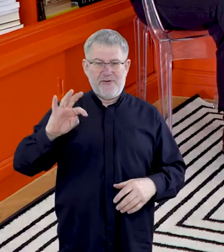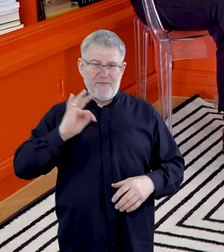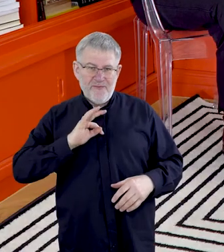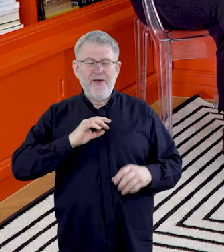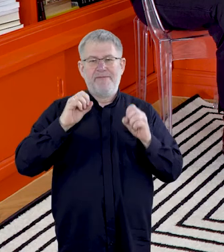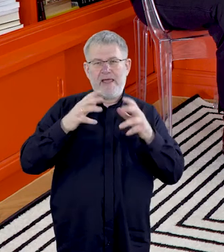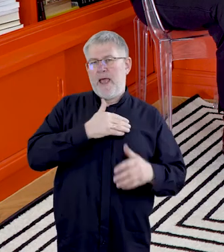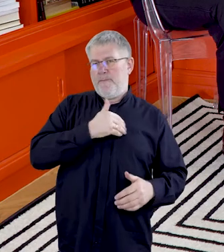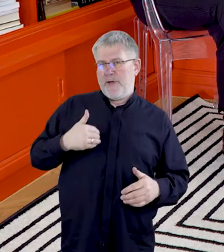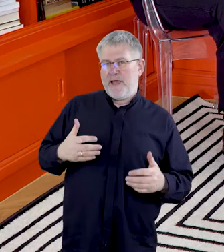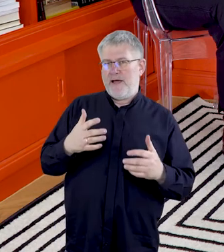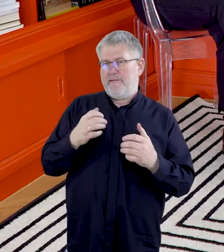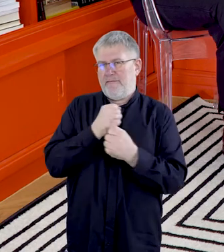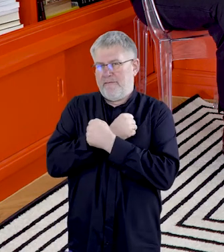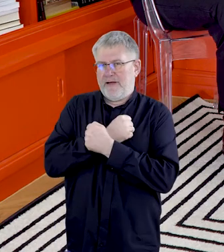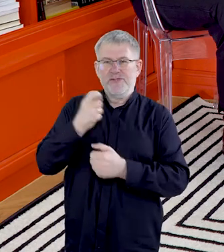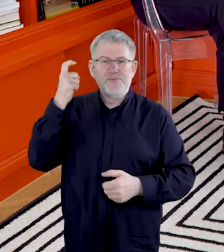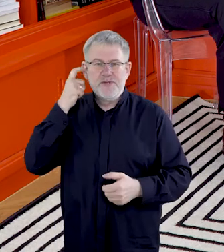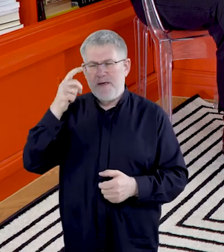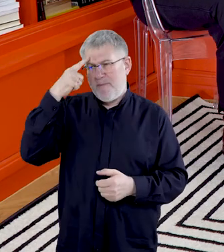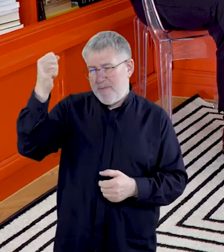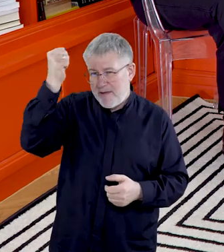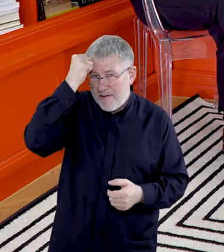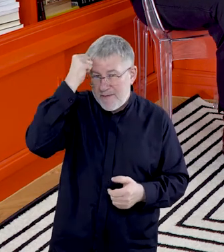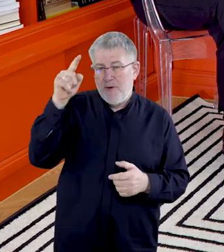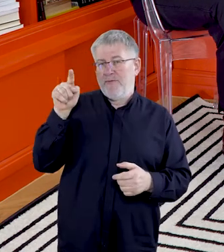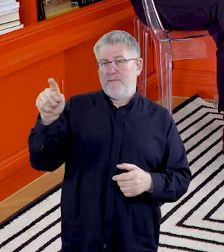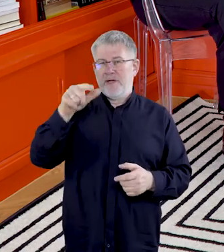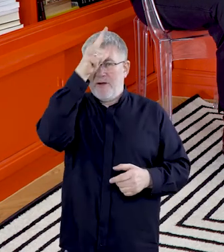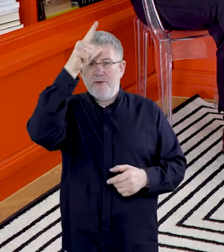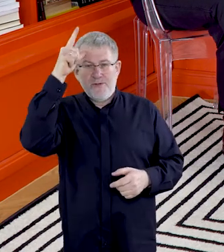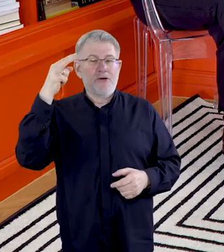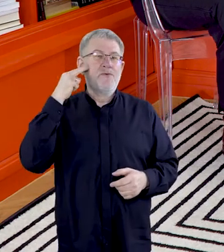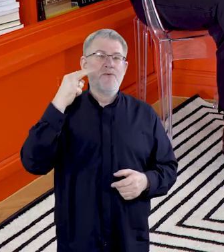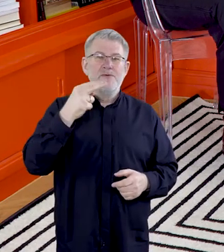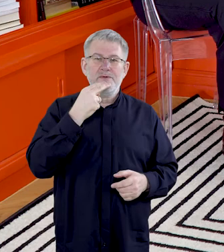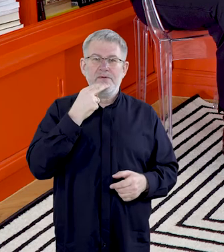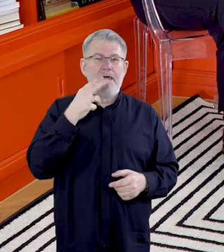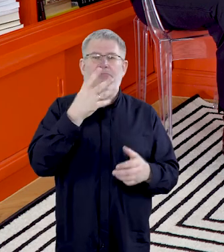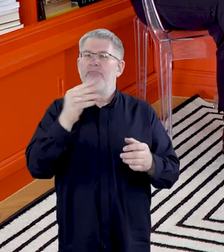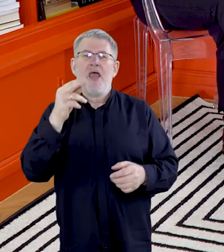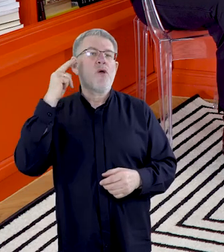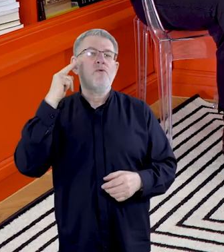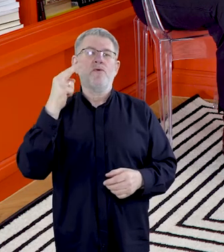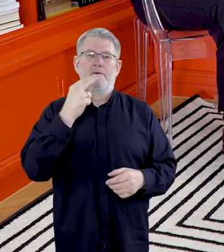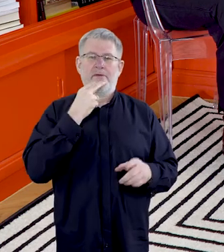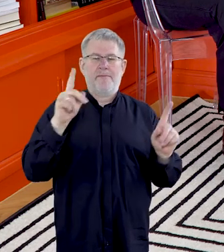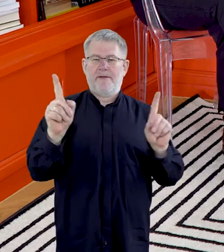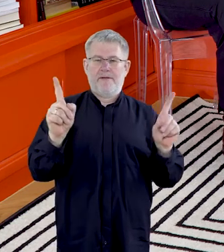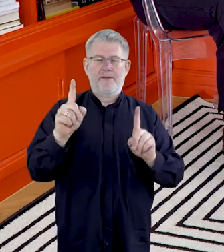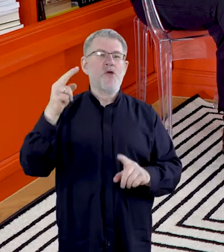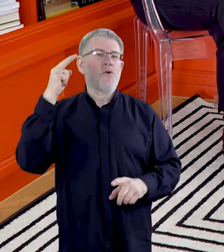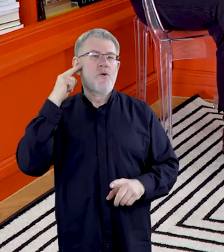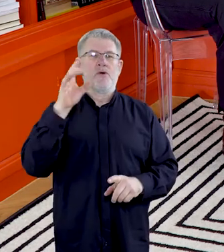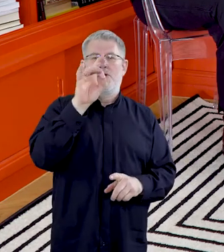Państwo, słyszący, pamiętajmy o tym, że ludzie głusi, nie głuchoniemi, co też zostałam